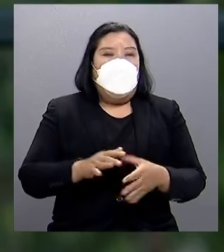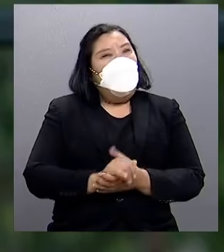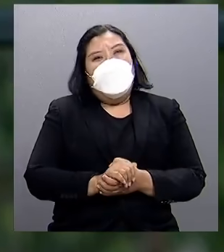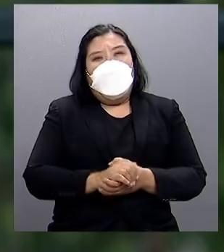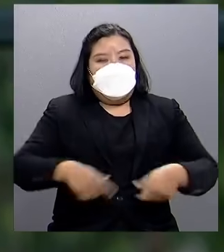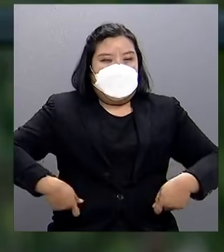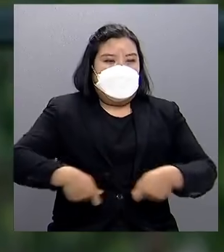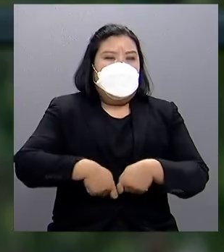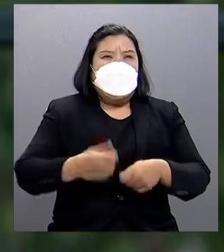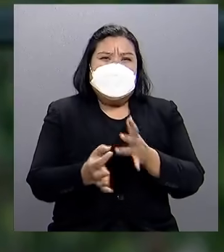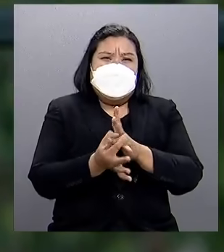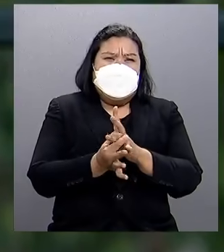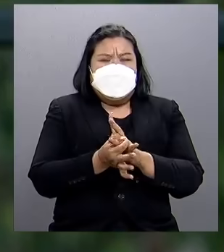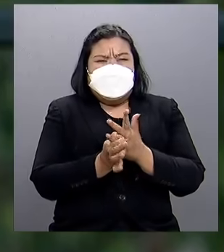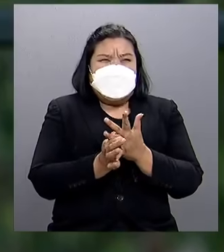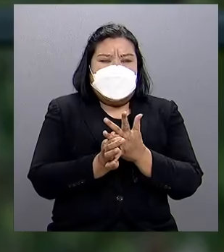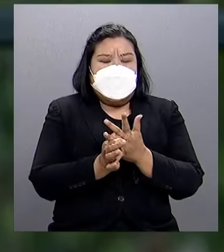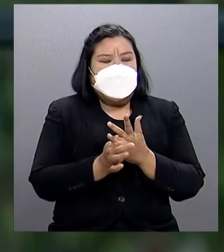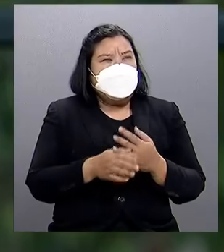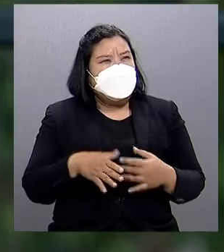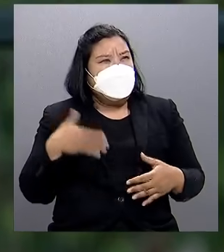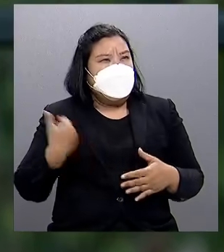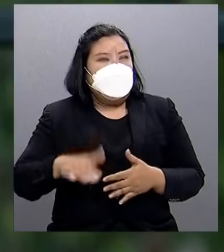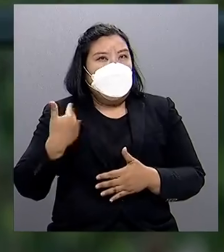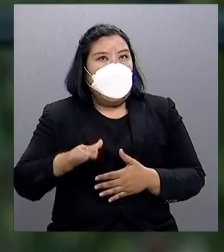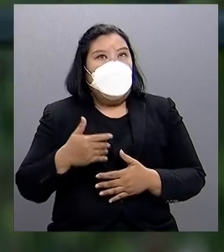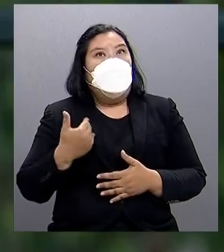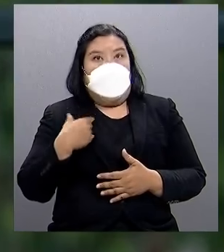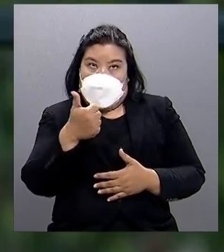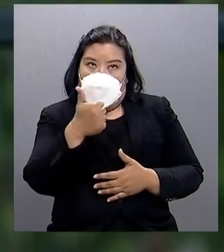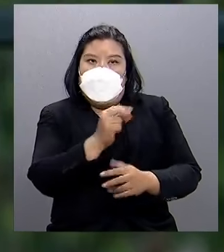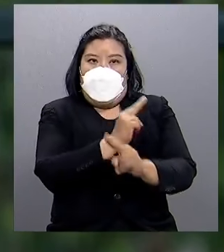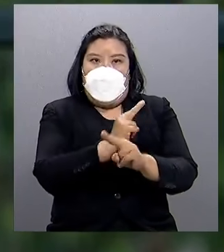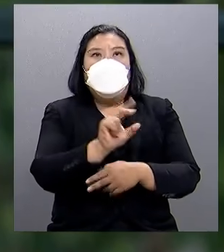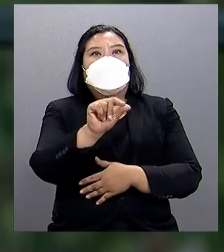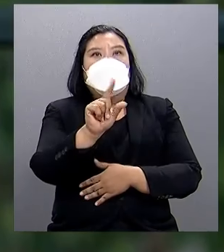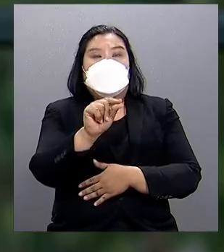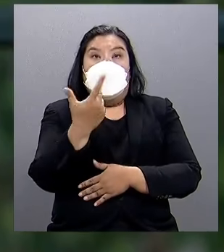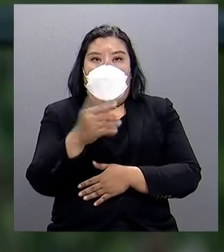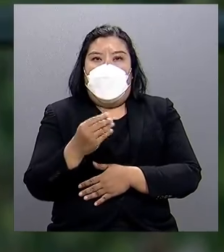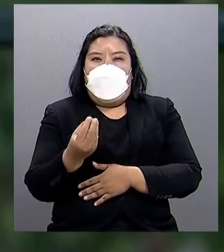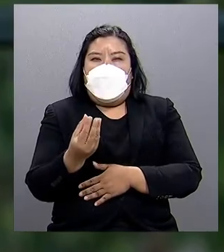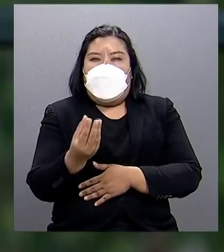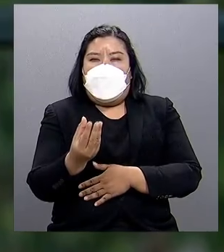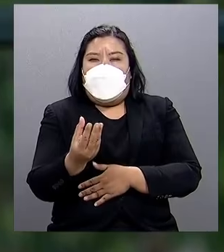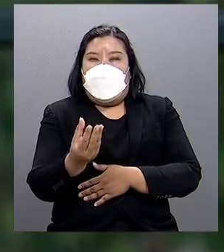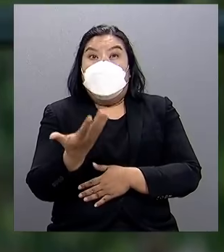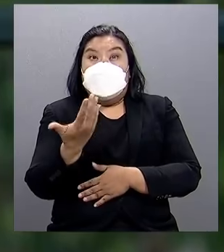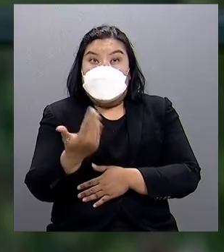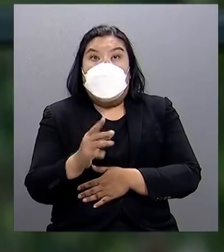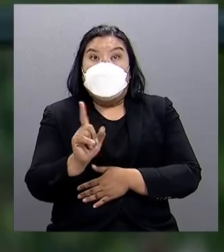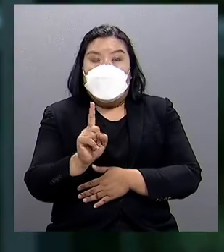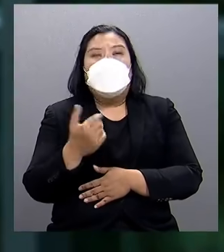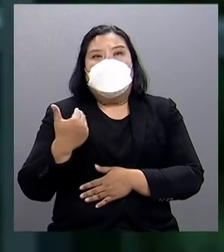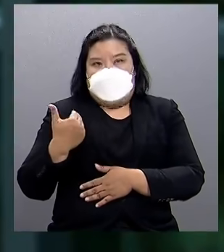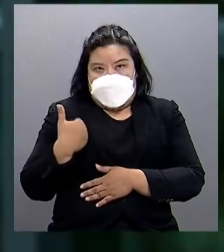อ๊ะทำไมเริ่มครับ มันแน ่ น ไขมันขยายขนาดได้ถึง20เท่าแล้วเมื่อเกิน20เท่าขนาดแล้วนะครับมันจะแบ่งจำนวนเพิ่ม